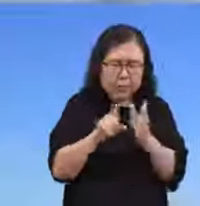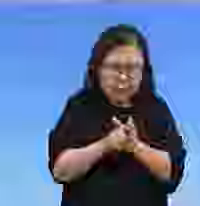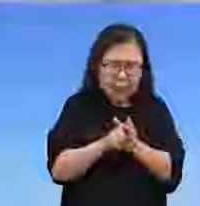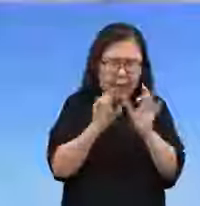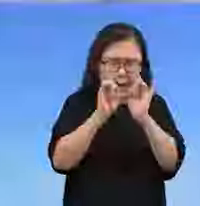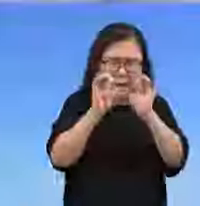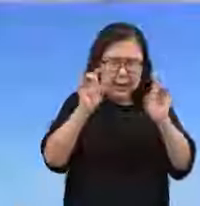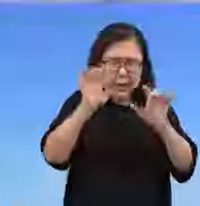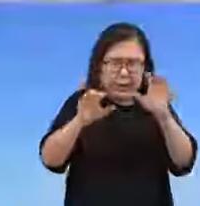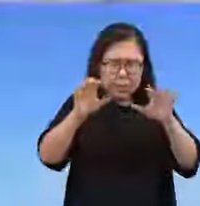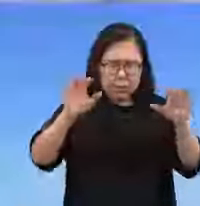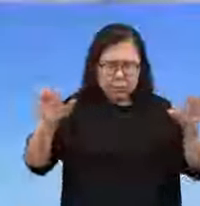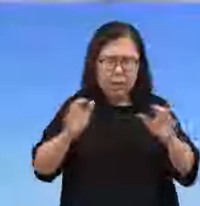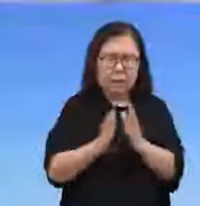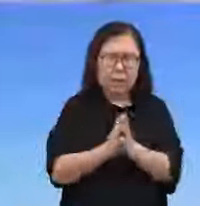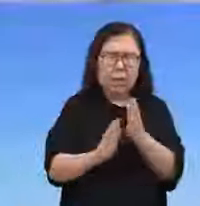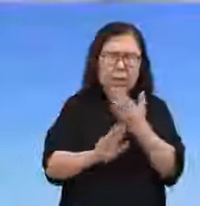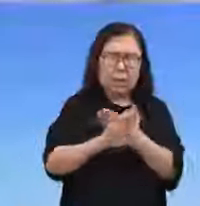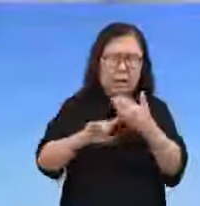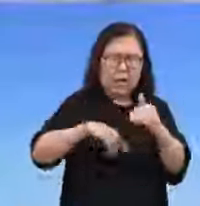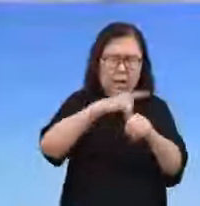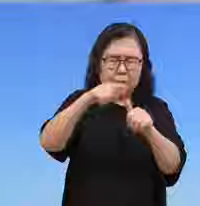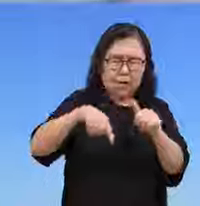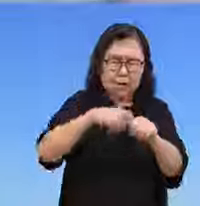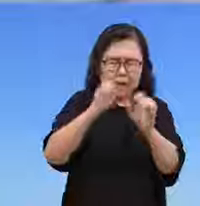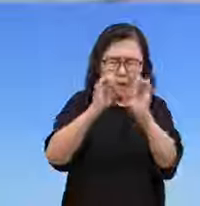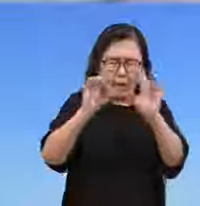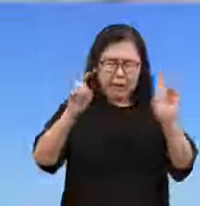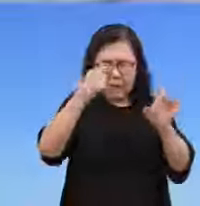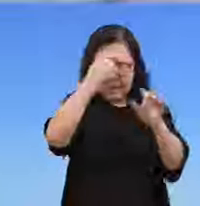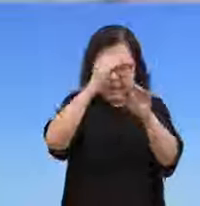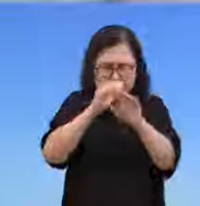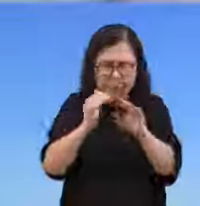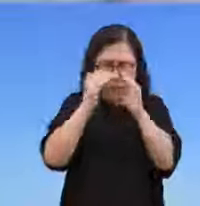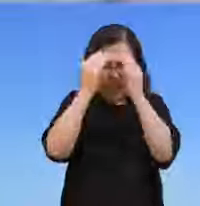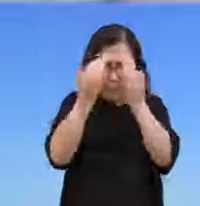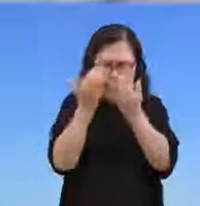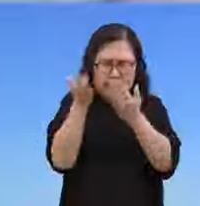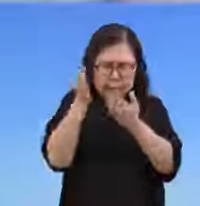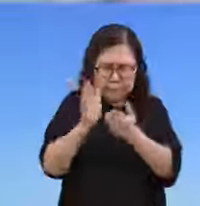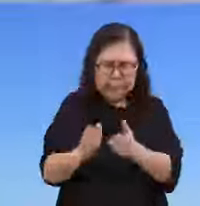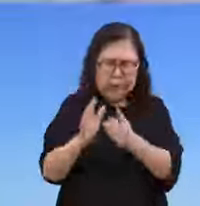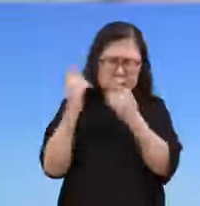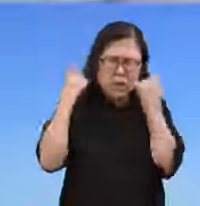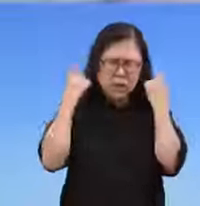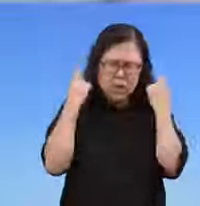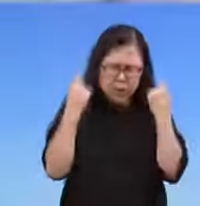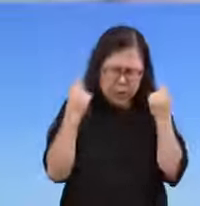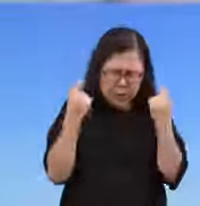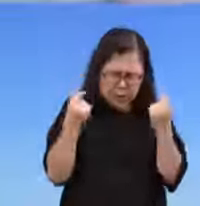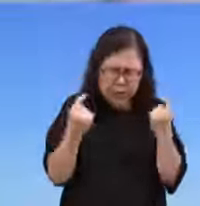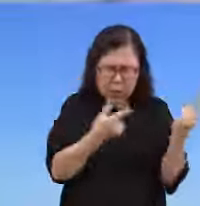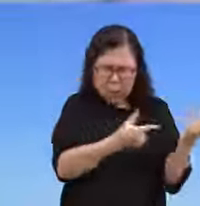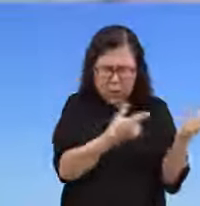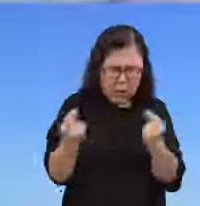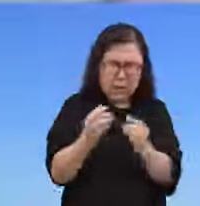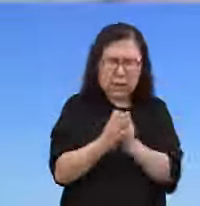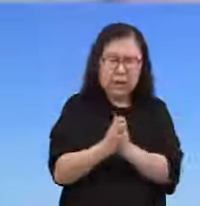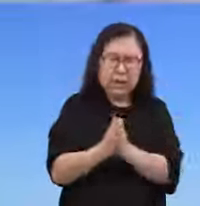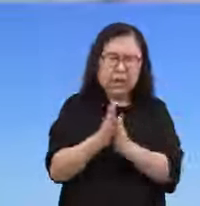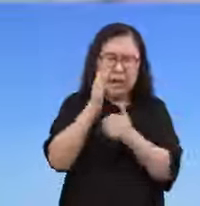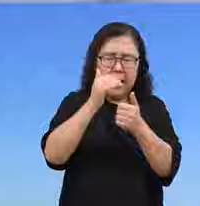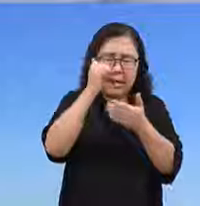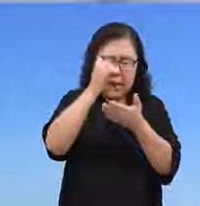처소에서 이런저런 다른 환경에서 예배를 드리지만 동일하게 함장 되시는 예수 그리스도의